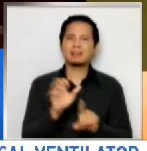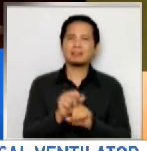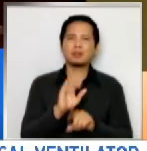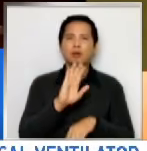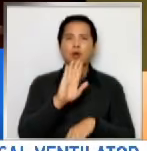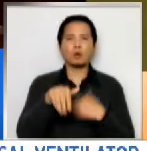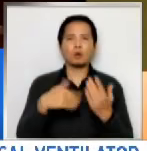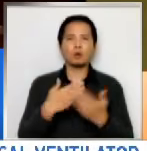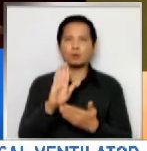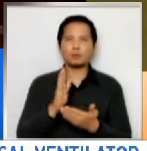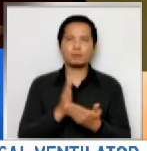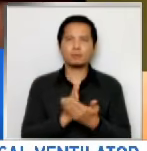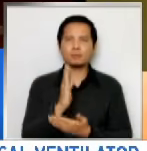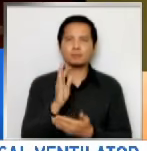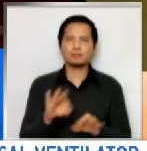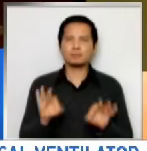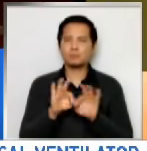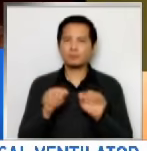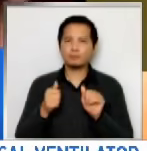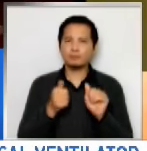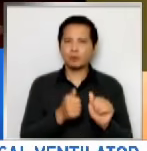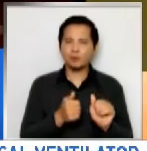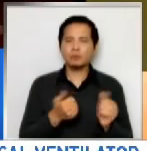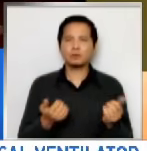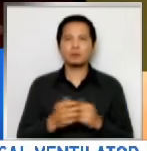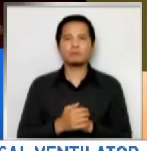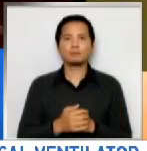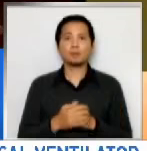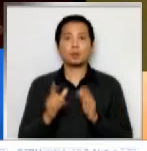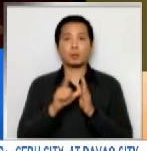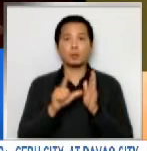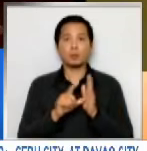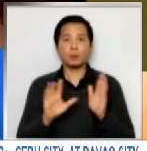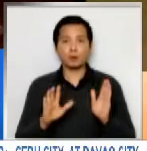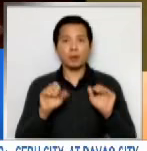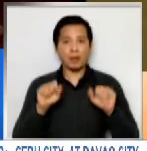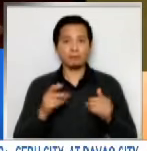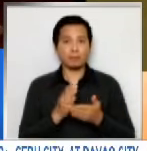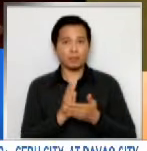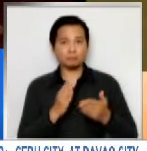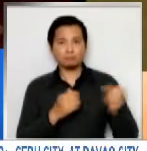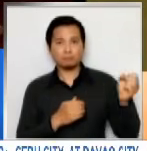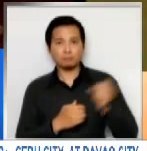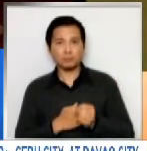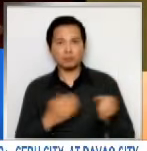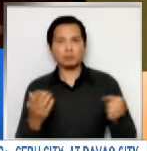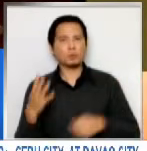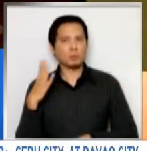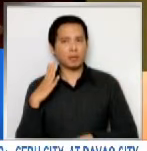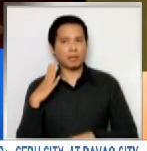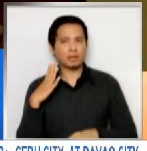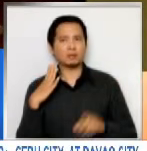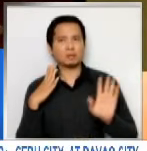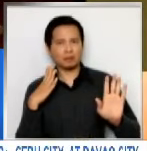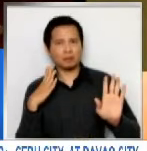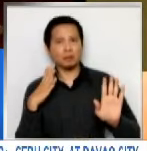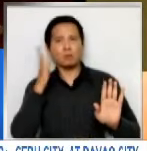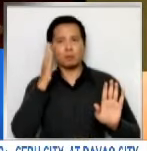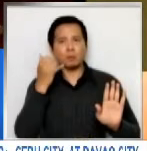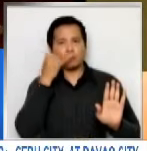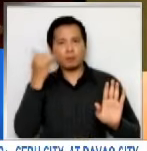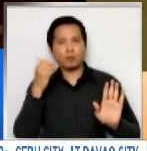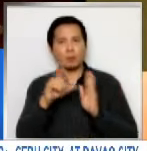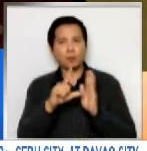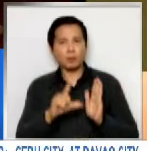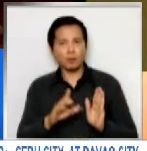karapatan na magkaroon ng abogado. Pwede mong sabihin, sandali lang na tatawagan ko yung abogado ko, sandali lang, mag-aantay lamang ako